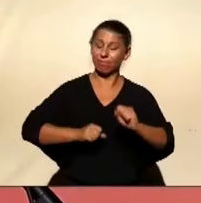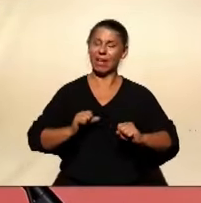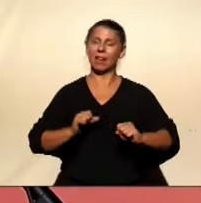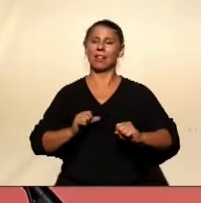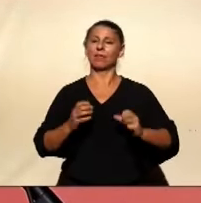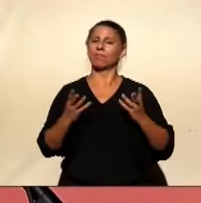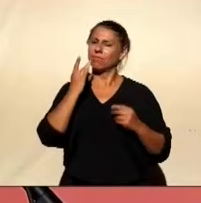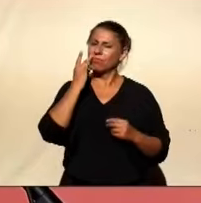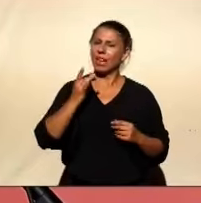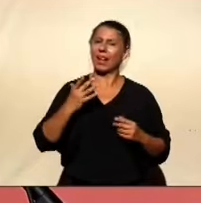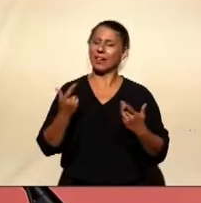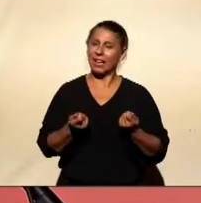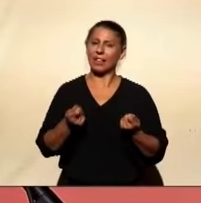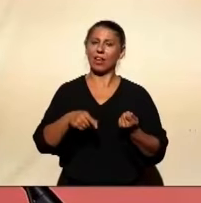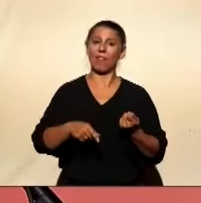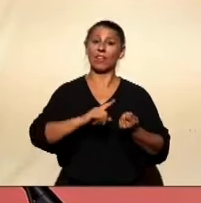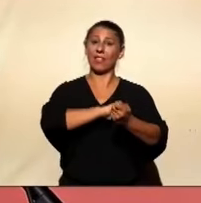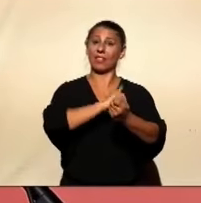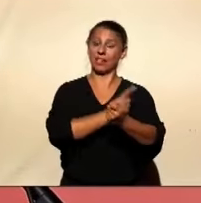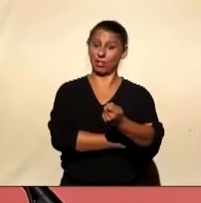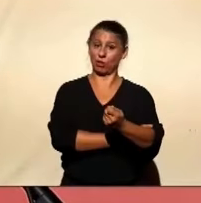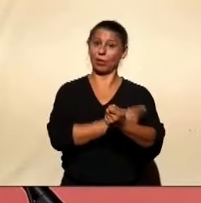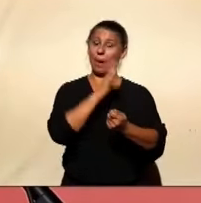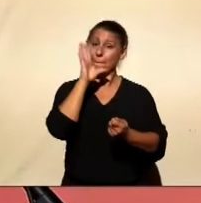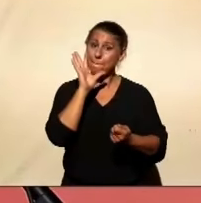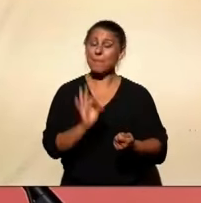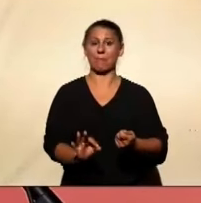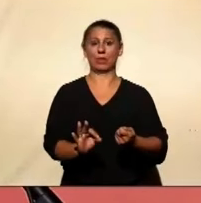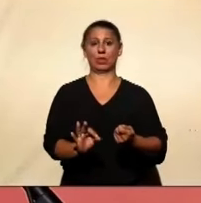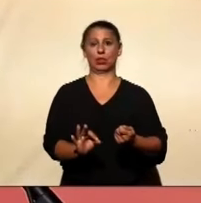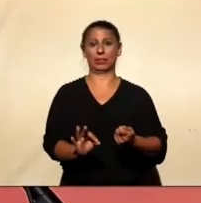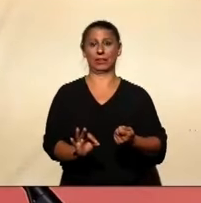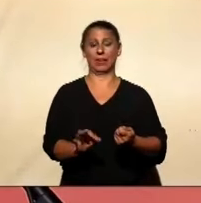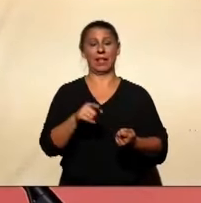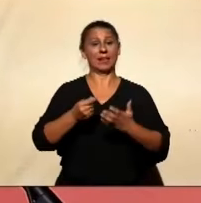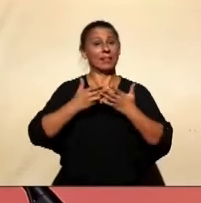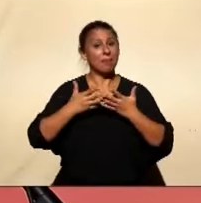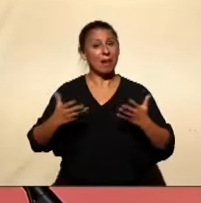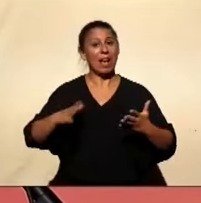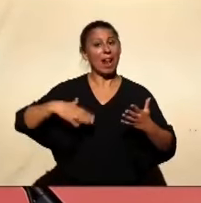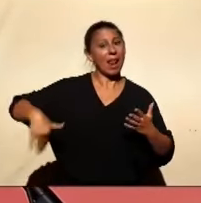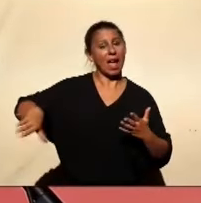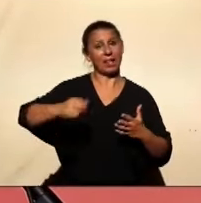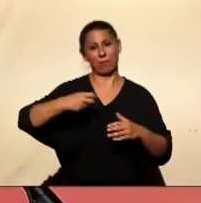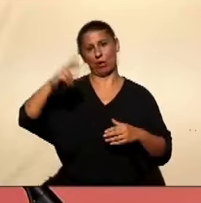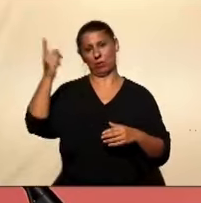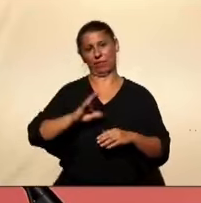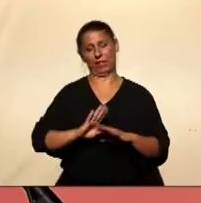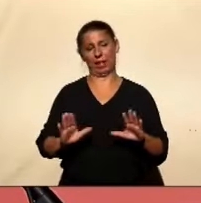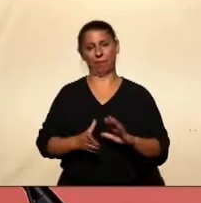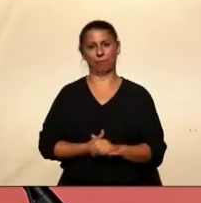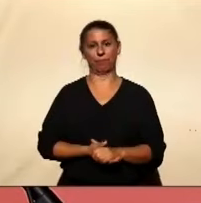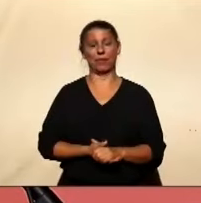μαχητικά για να γίνουν αυτές οι δυνατότητες πραγματικότητα για τη μεγάλη λαϊκή πλειοψηφία.